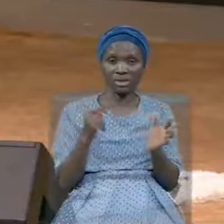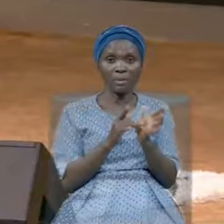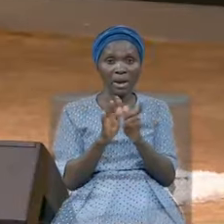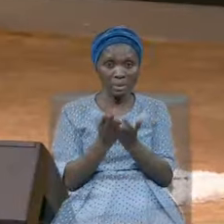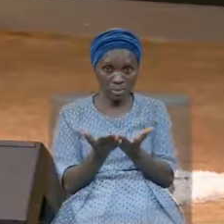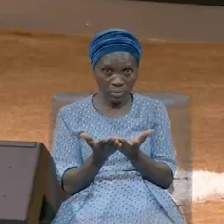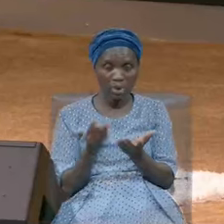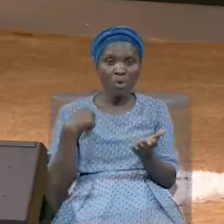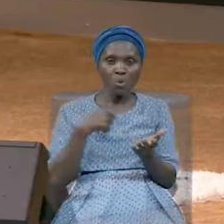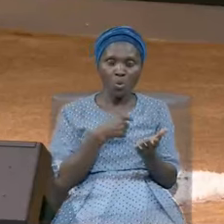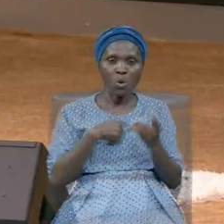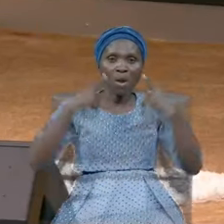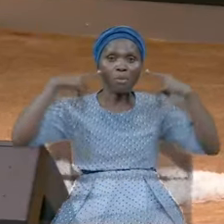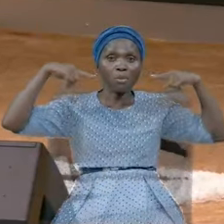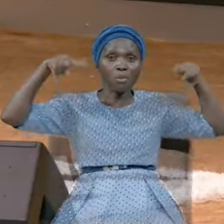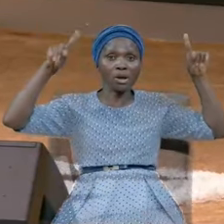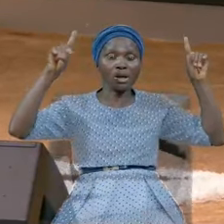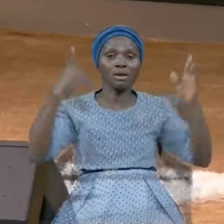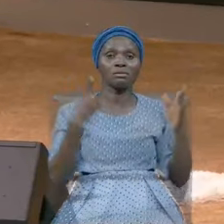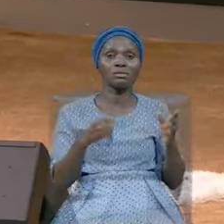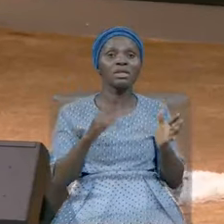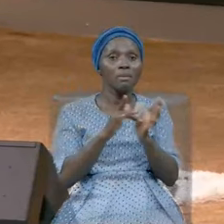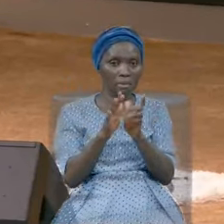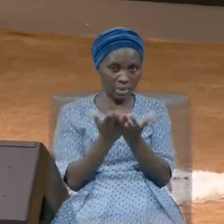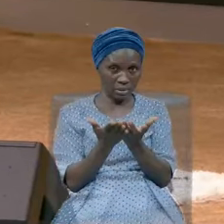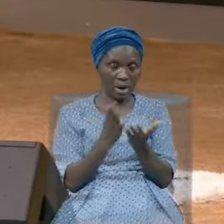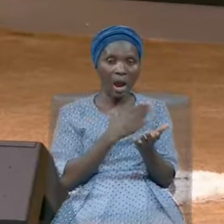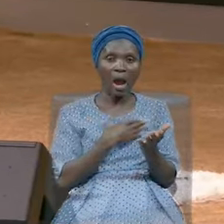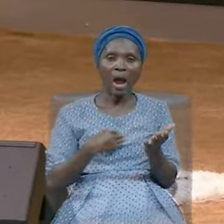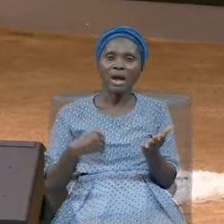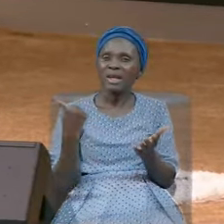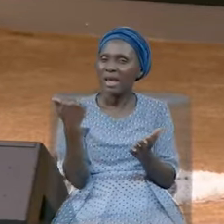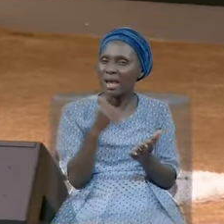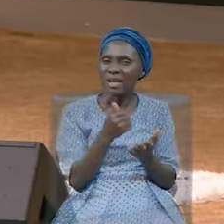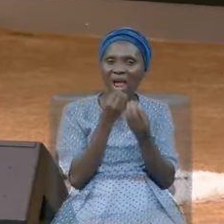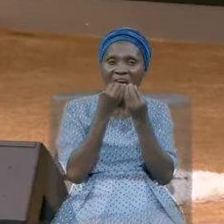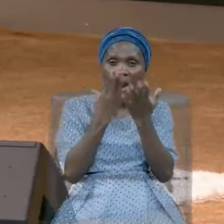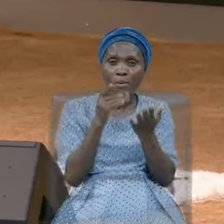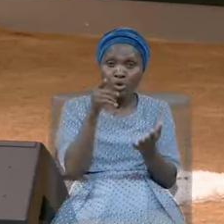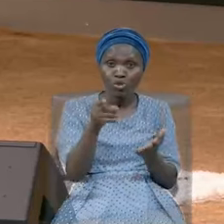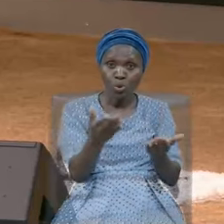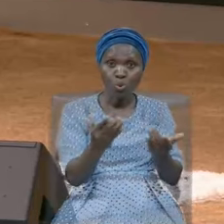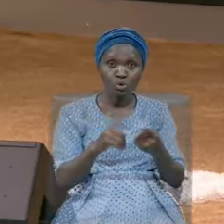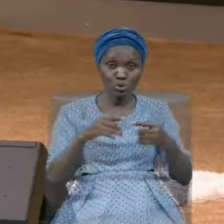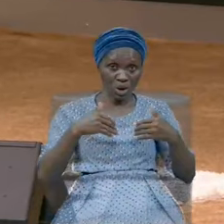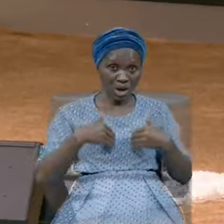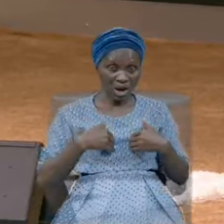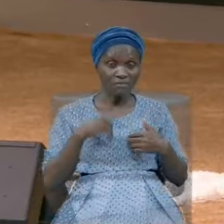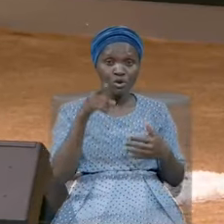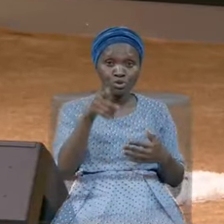Bible, nous proclamons la Bible. Et toute information que vous voulez